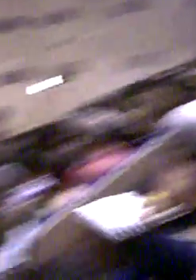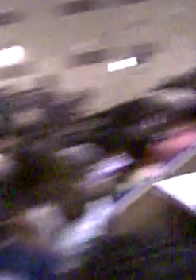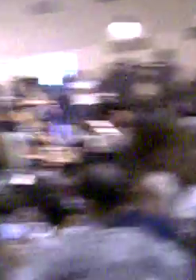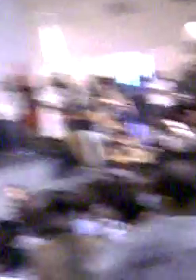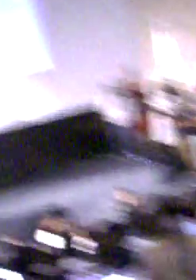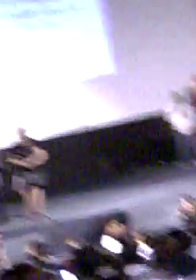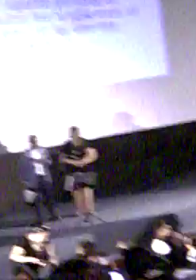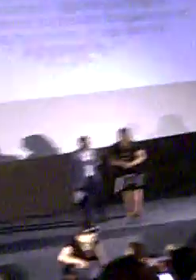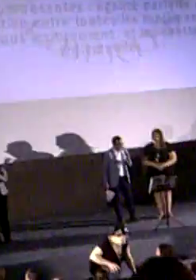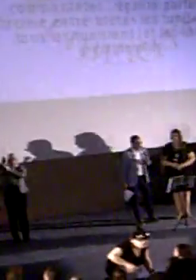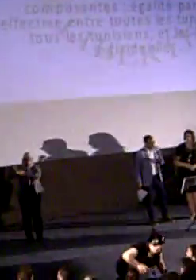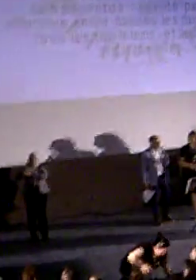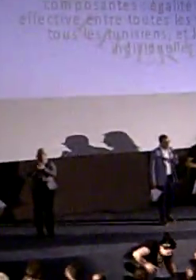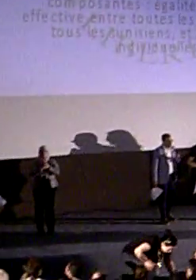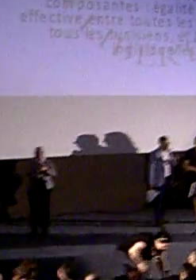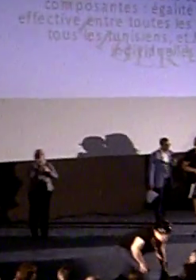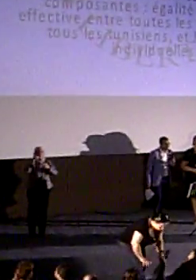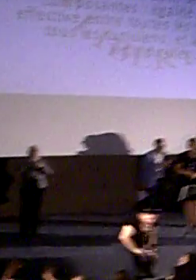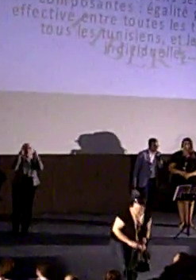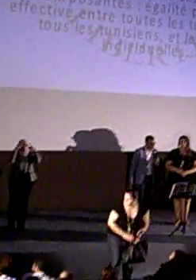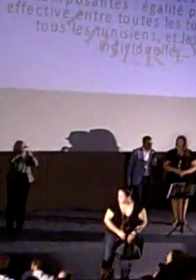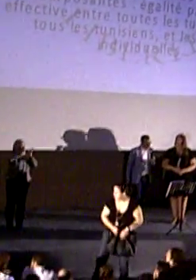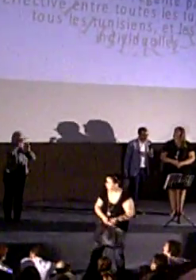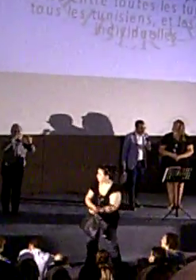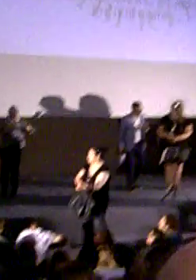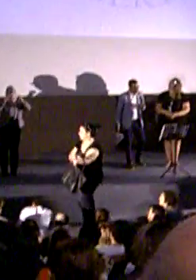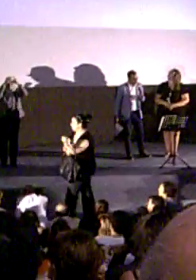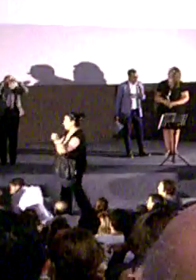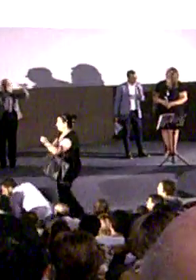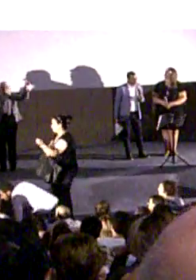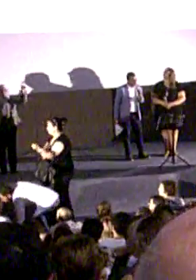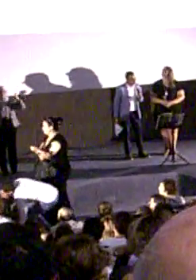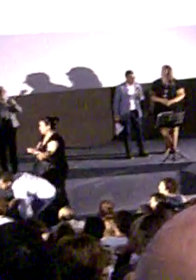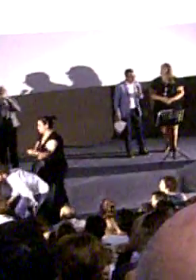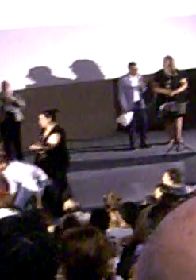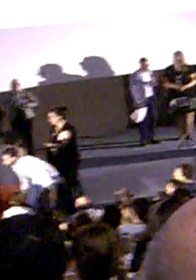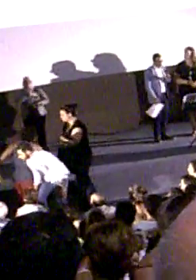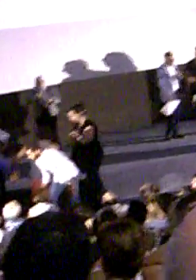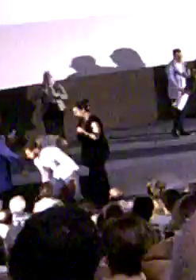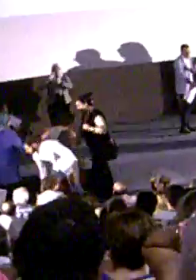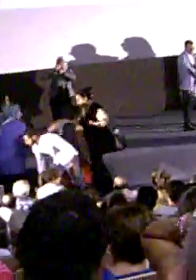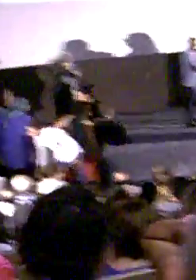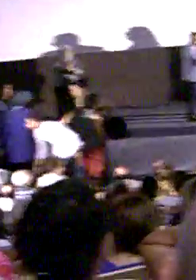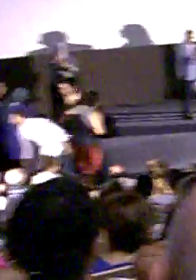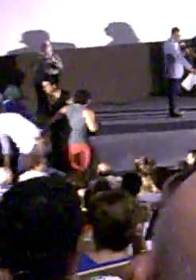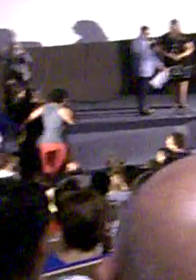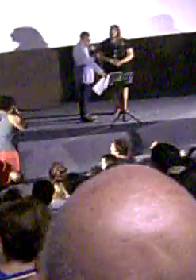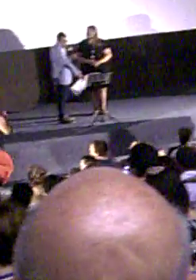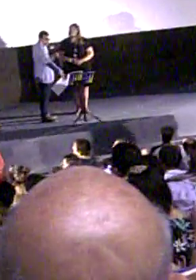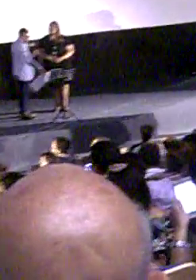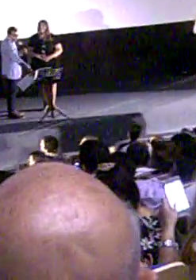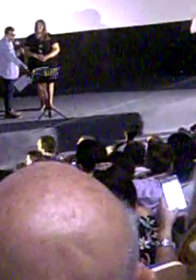من طغيان المجموعات على الفرد، والتحرر من ممارسات سلطوية طالما استهدفت أكثر